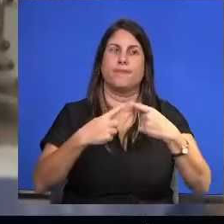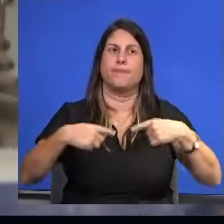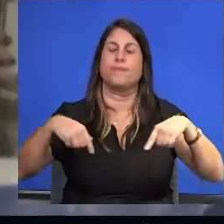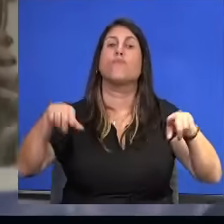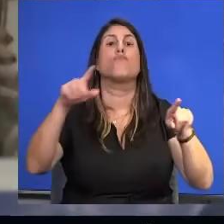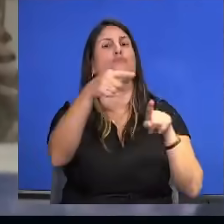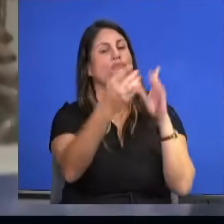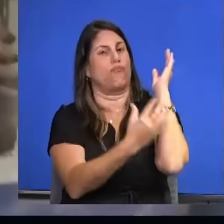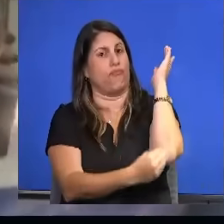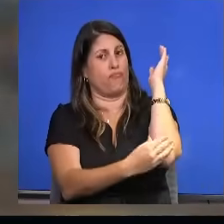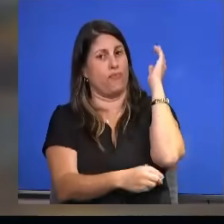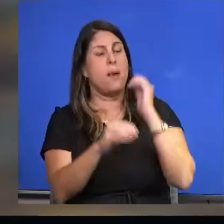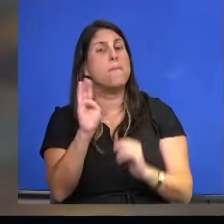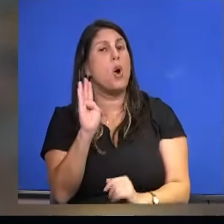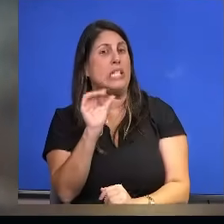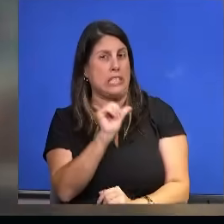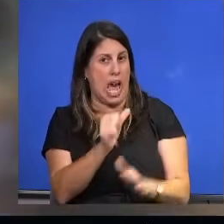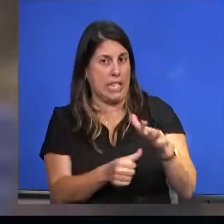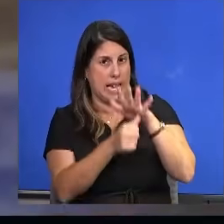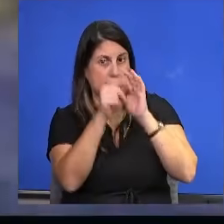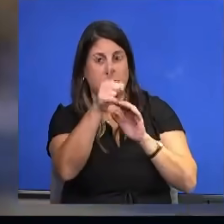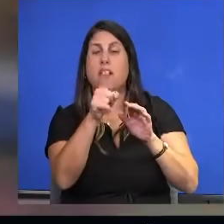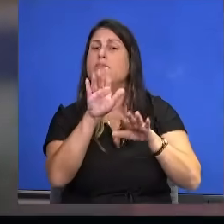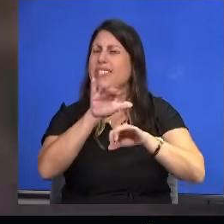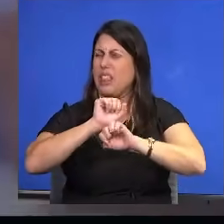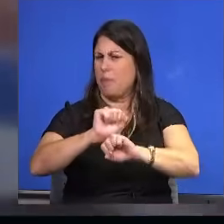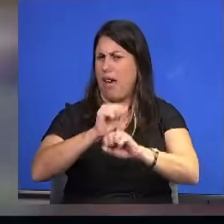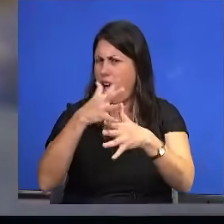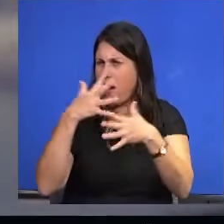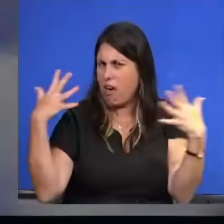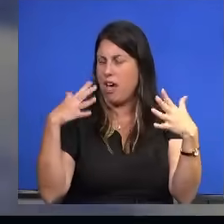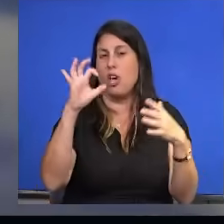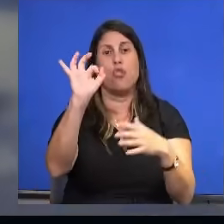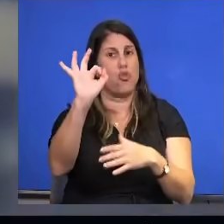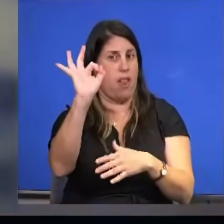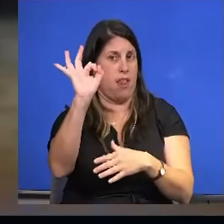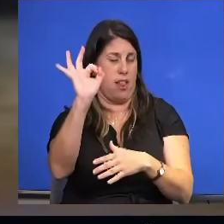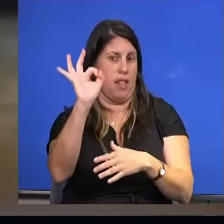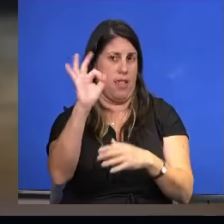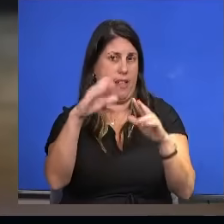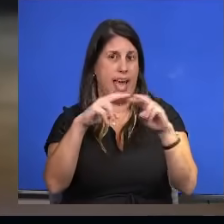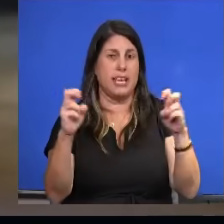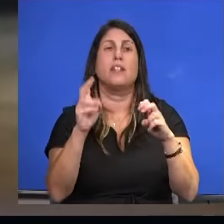בואנוס איירס, עצרת תמיכה ענקית במרכז העיר, שם גם נשמעה שירת התקווה.